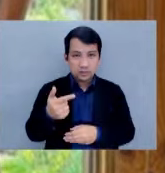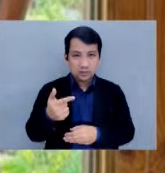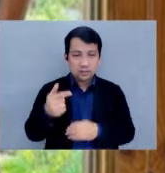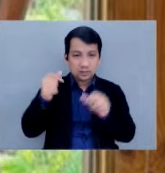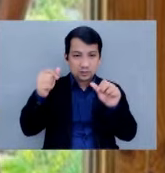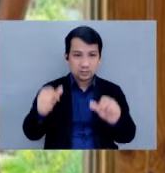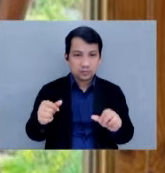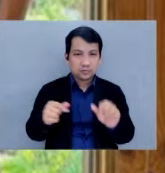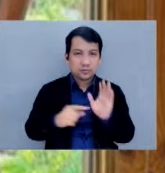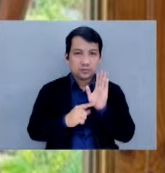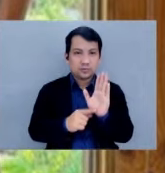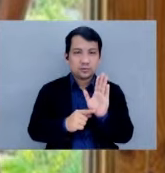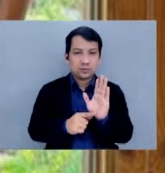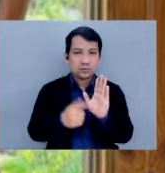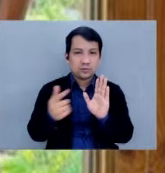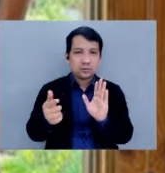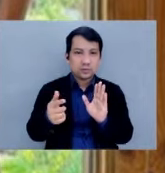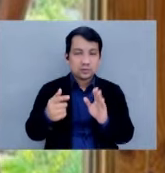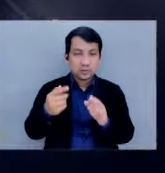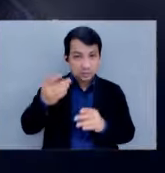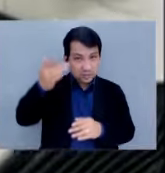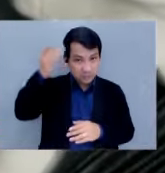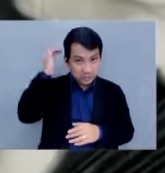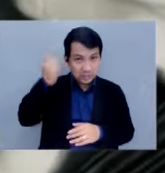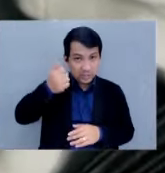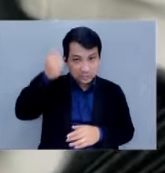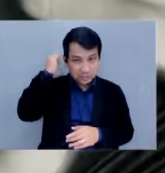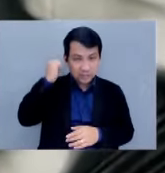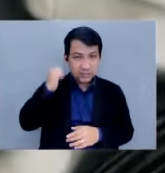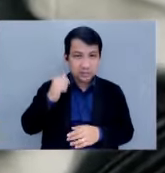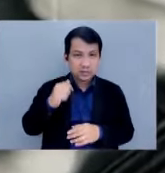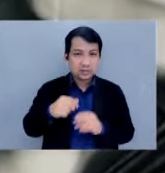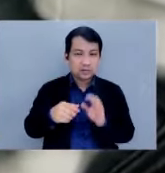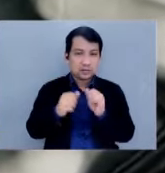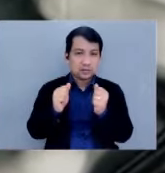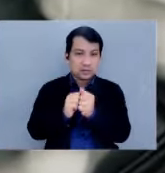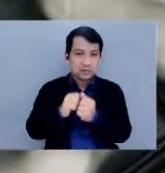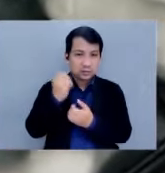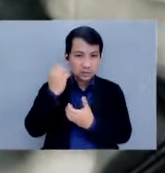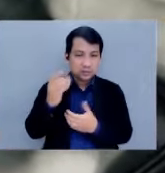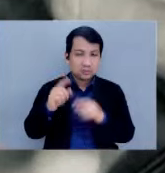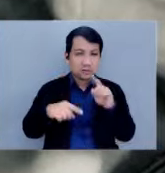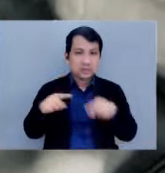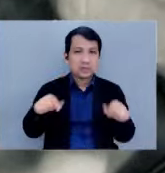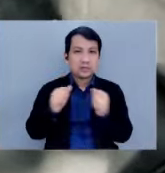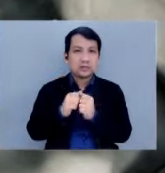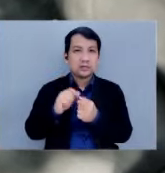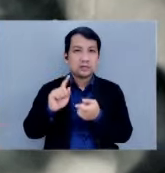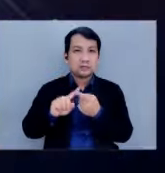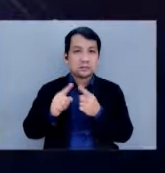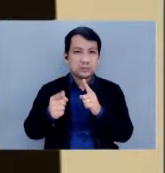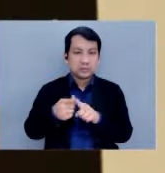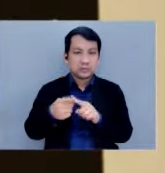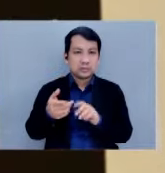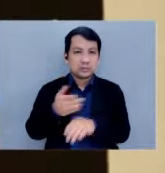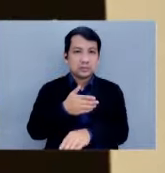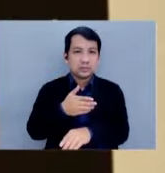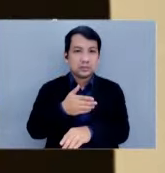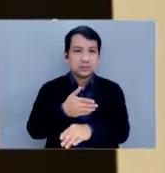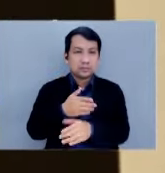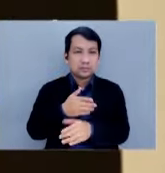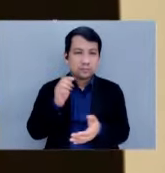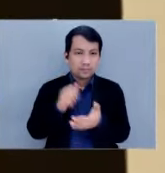si Taeyong sa kanyang military haircut. Nakipag-get-together din siya sa ilan pa niyang kaibigan bago mag-enlist. Sa